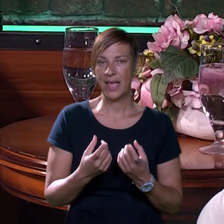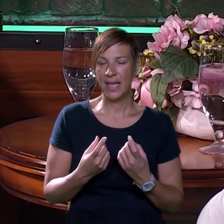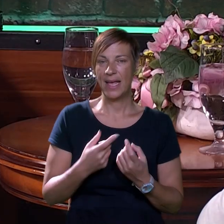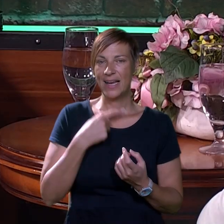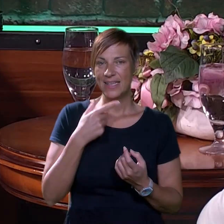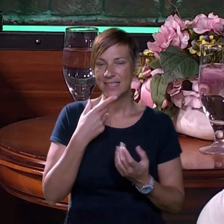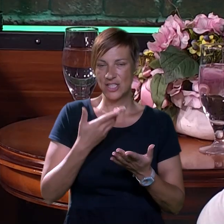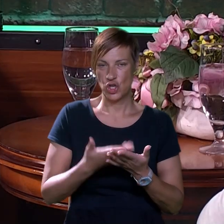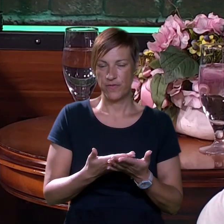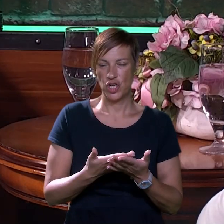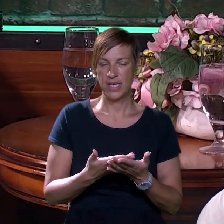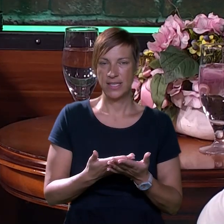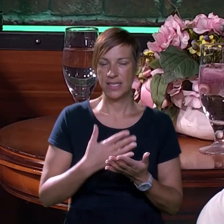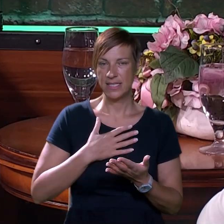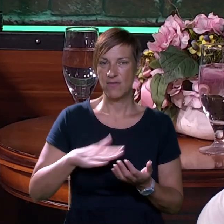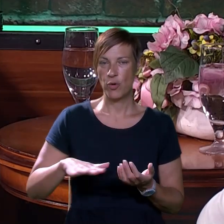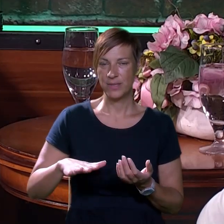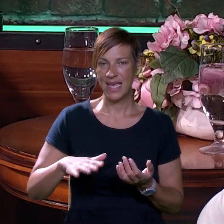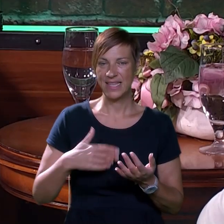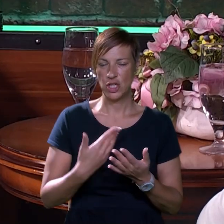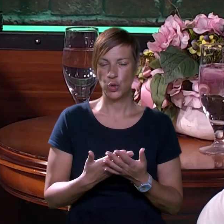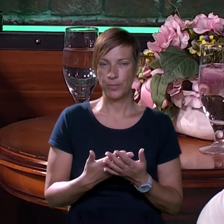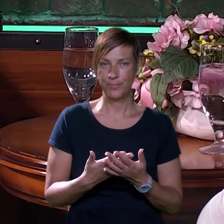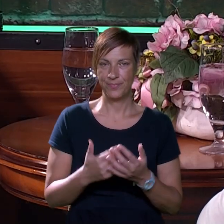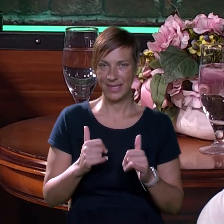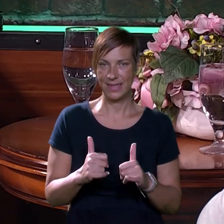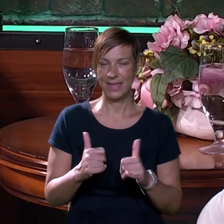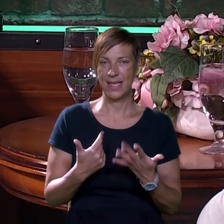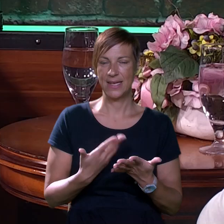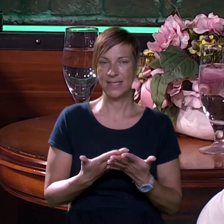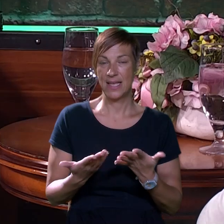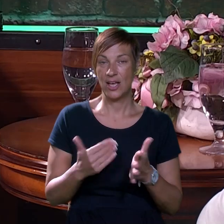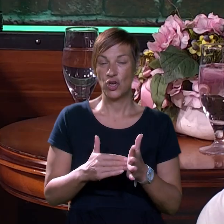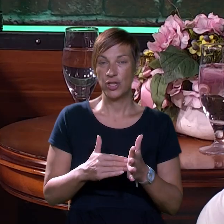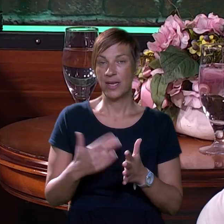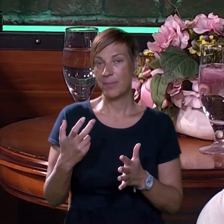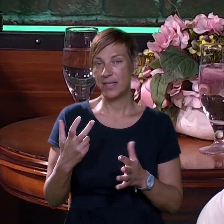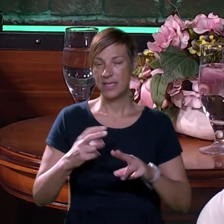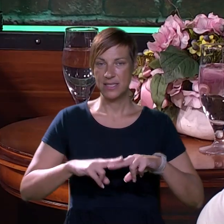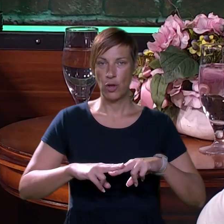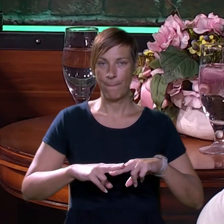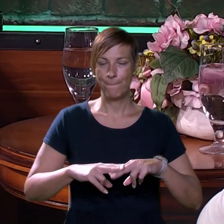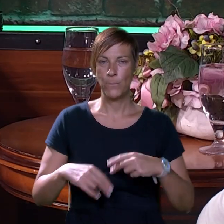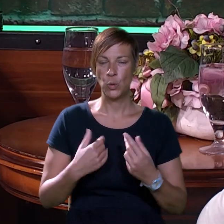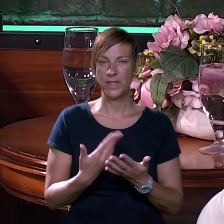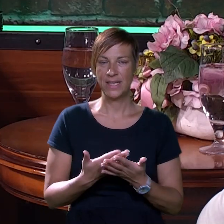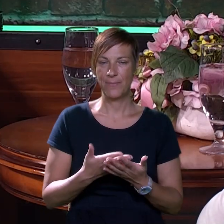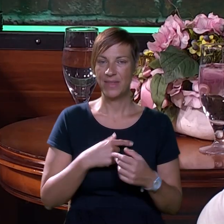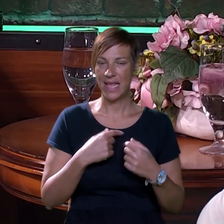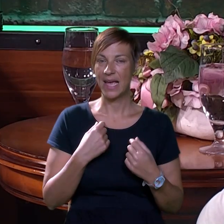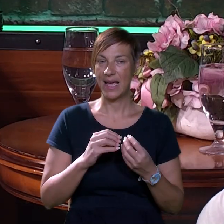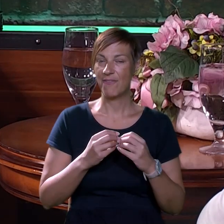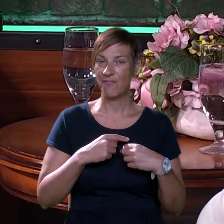ali izgovoriti svome djetetu danas, ako treba i 300 puta, da